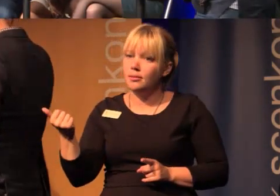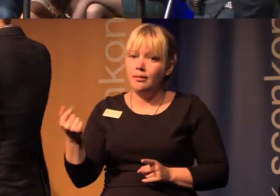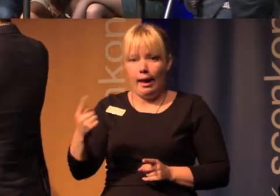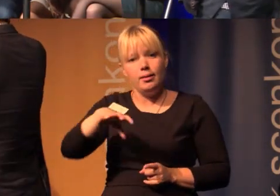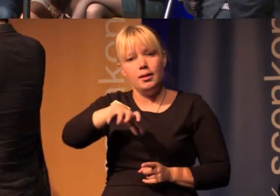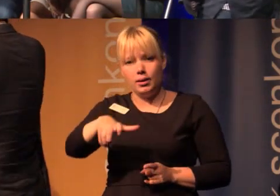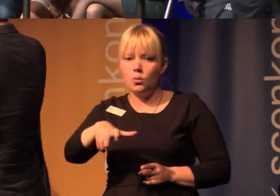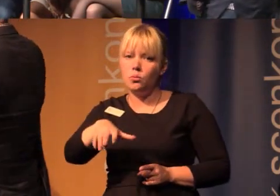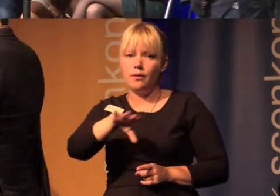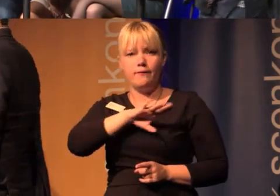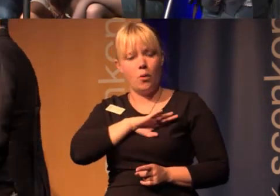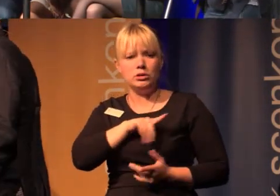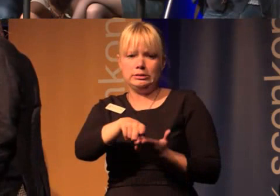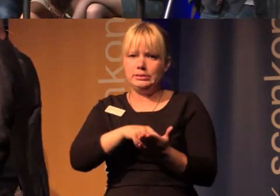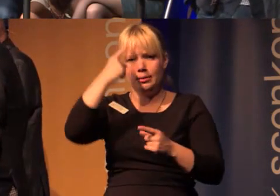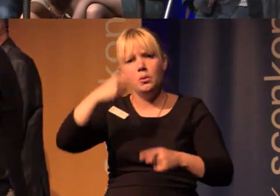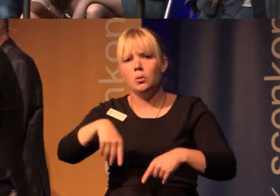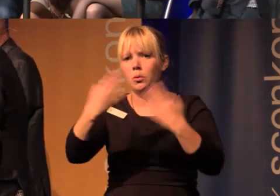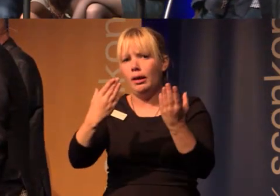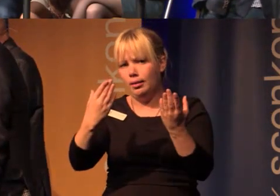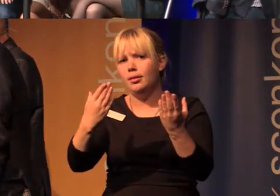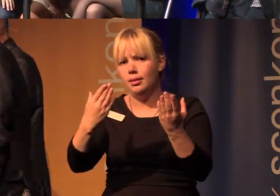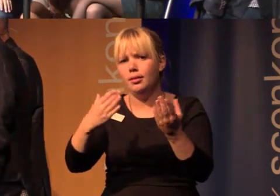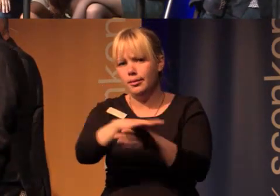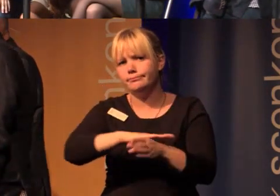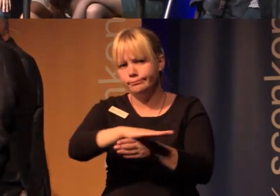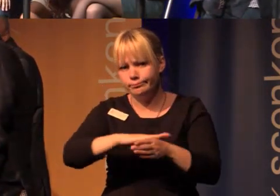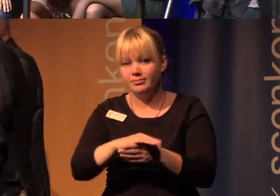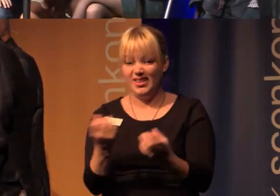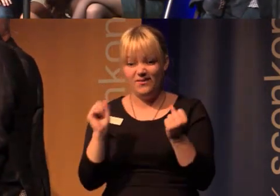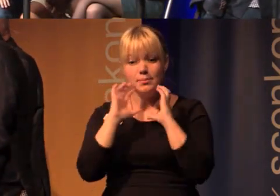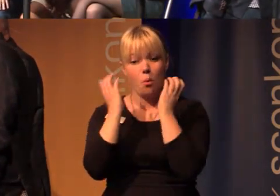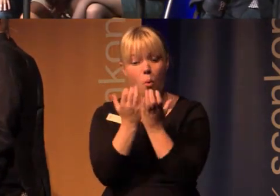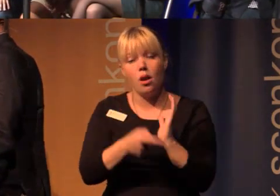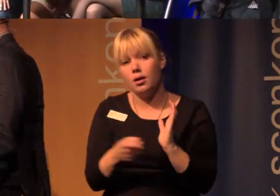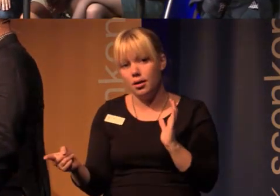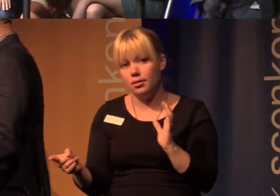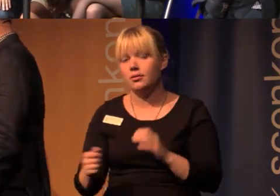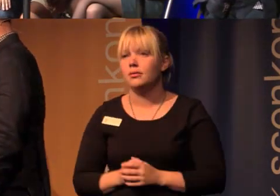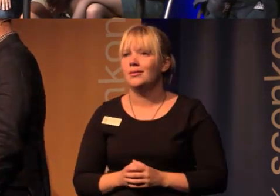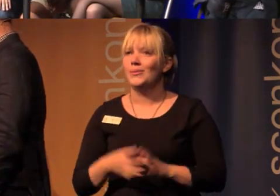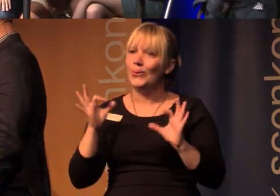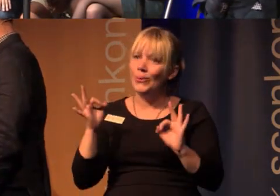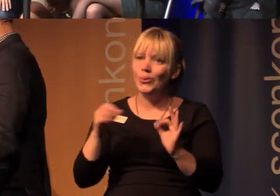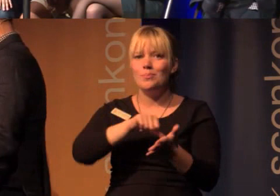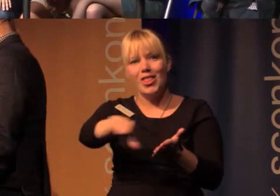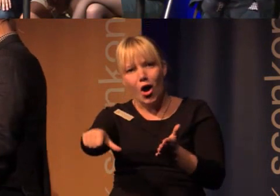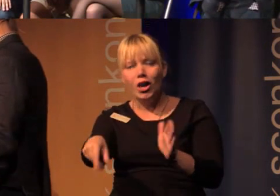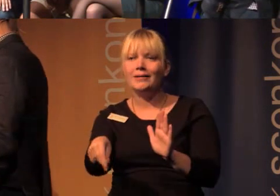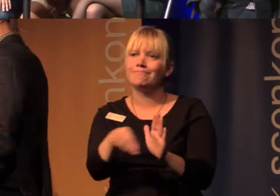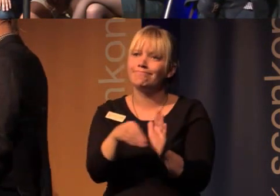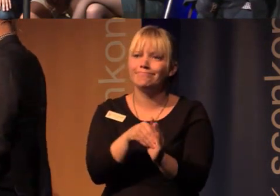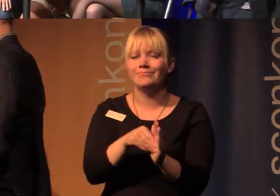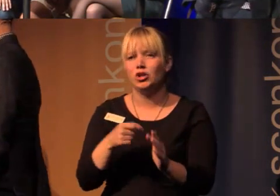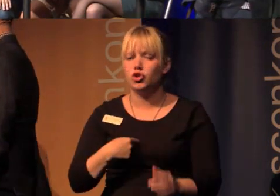område, en viss kulturell spets. Och därför är det viktigt att de bevaras och finns kvar. Sen finansieringen, som sagt, det upprepar jag